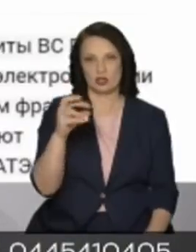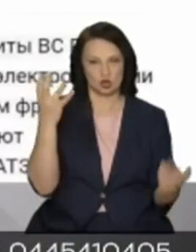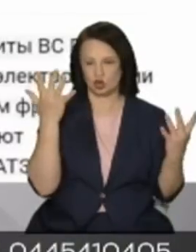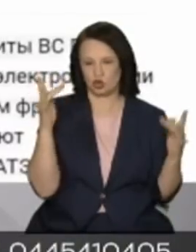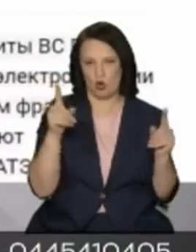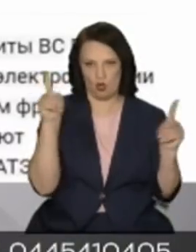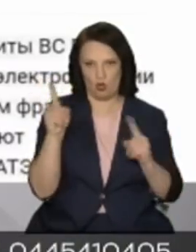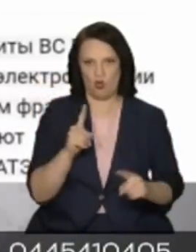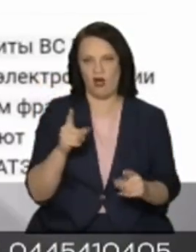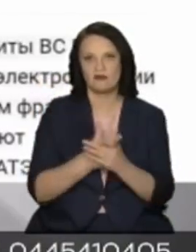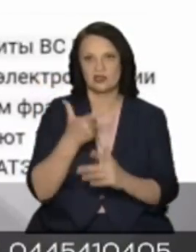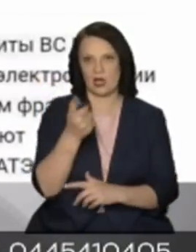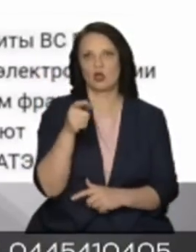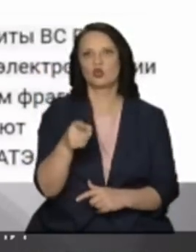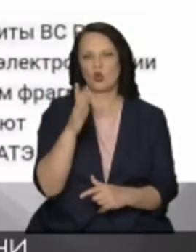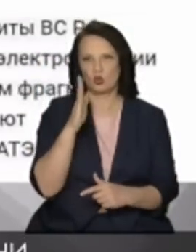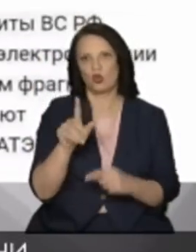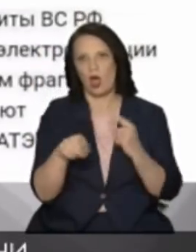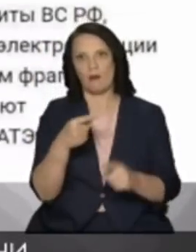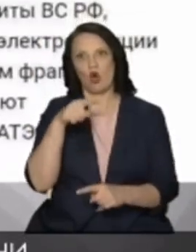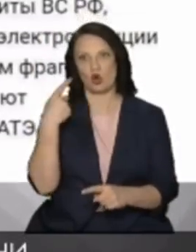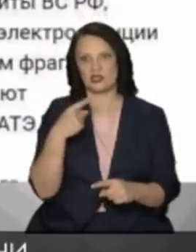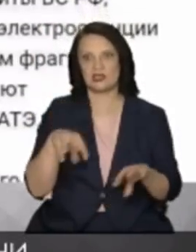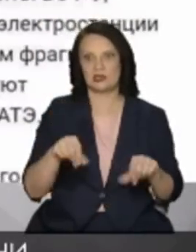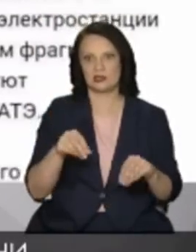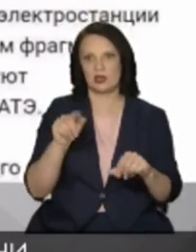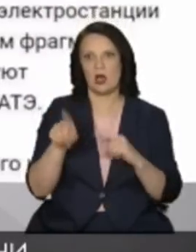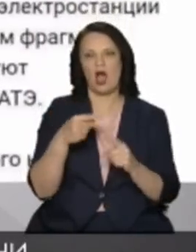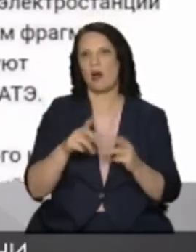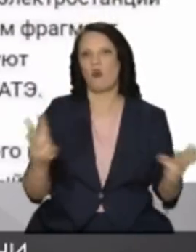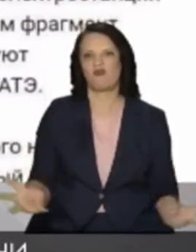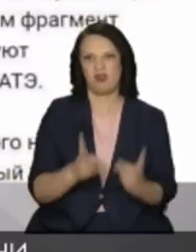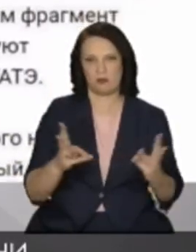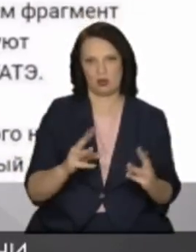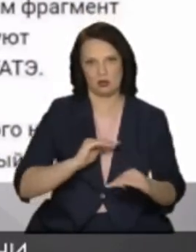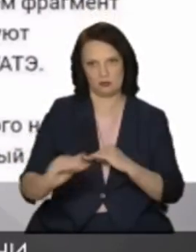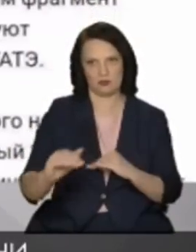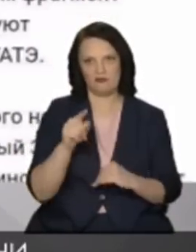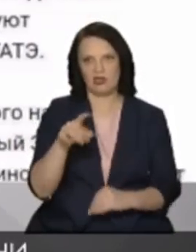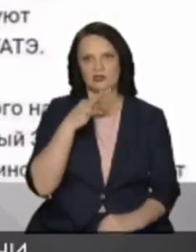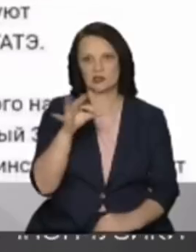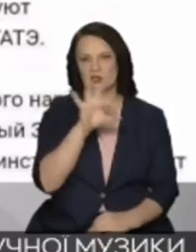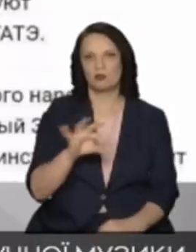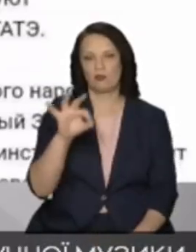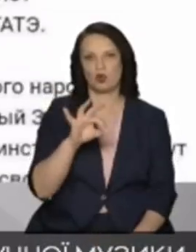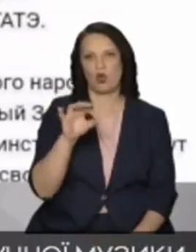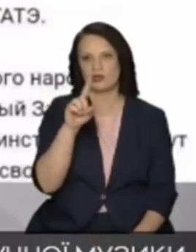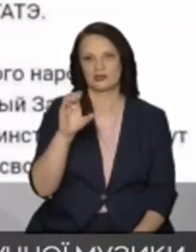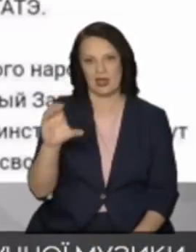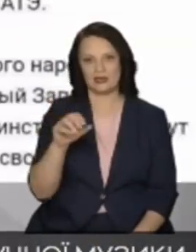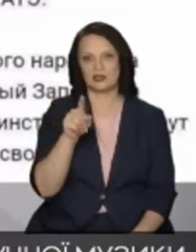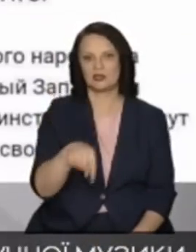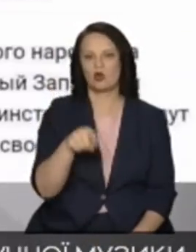заявою. Дослівно, тут буде або російська земля, або випалена пустеля. Це він сказав про ЗАЕС. Також